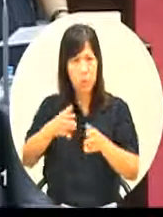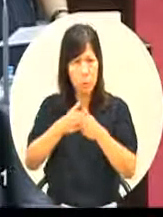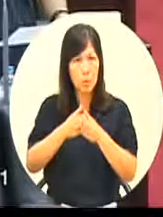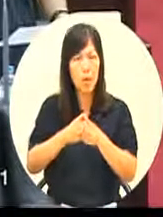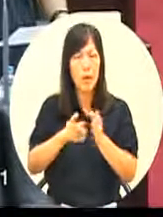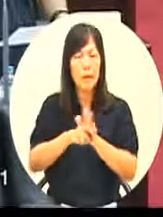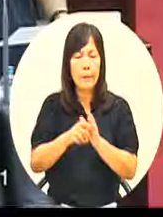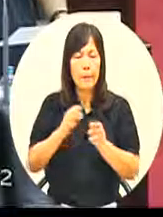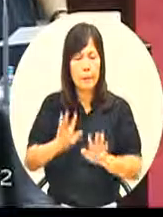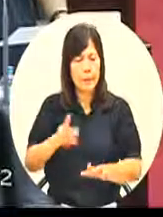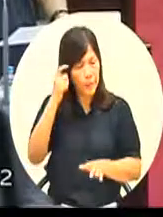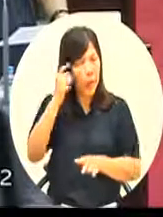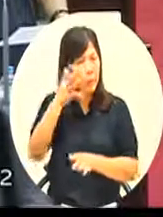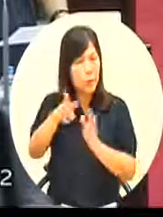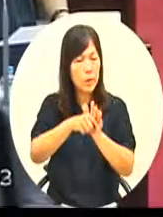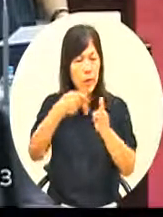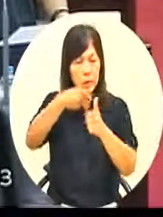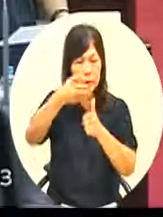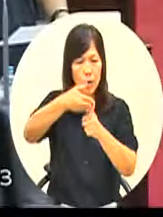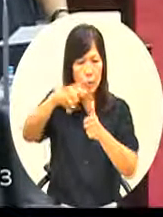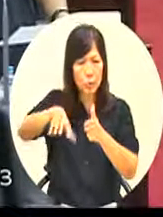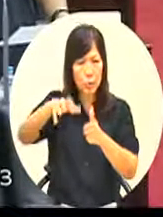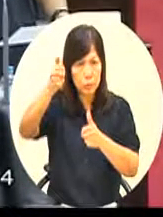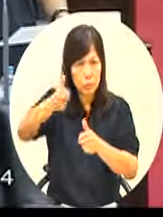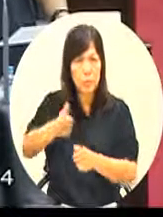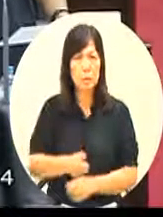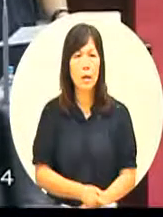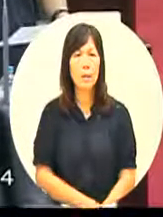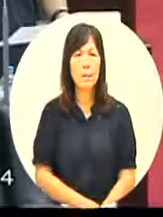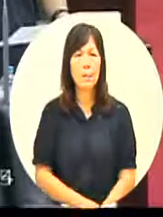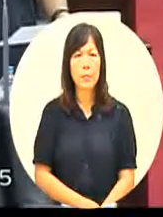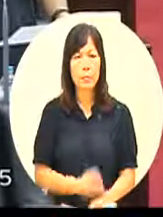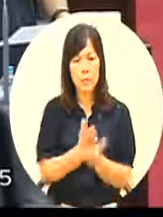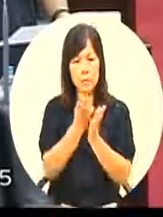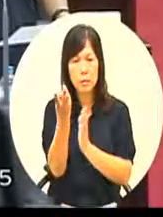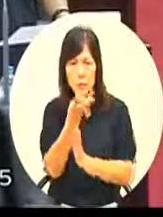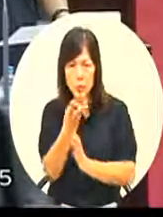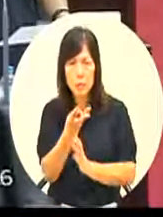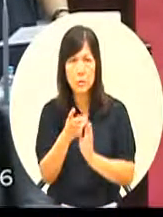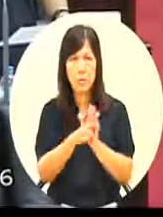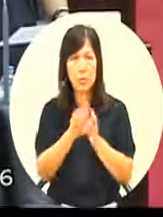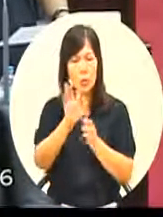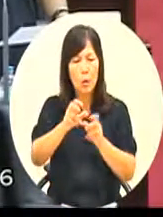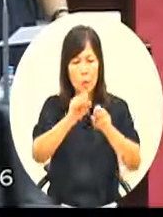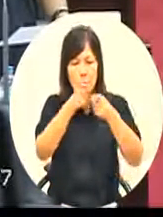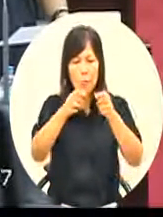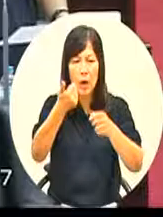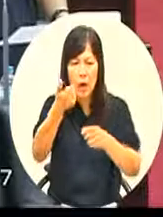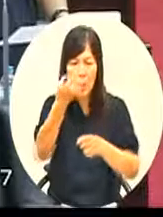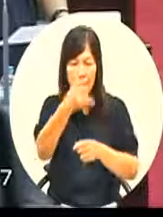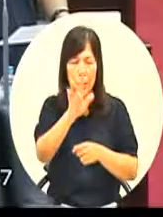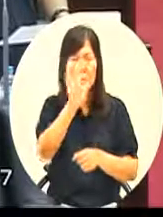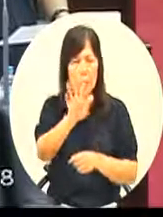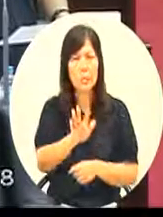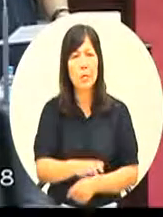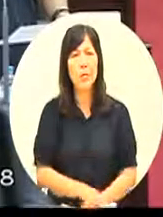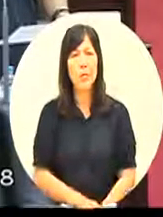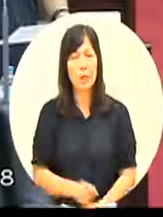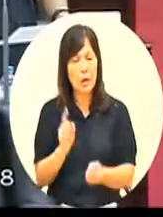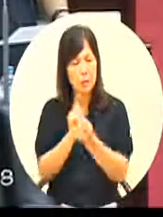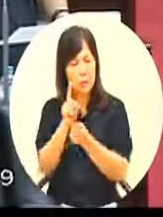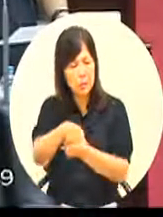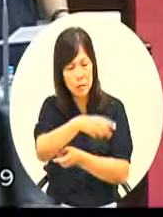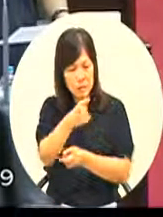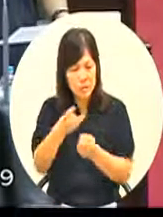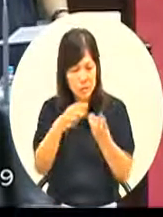教一下我们教育局局长哦，三种的样态都有各自的优缺点，那局长针对这三种的样